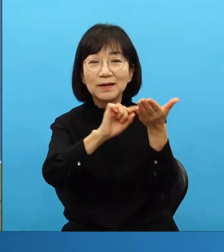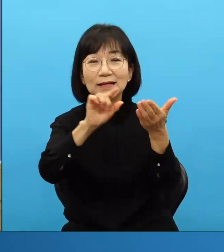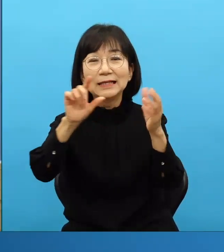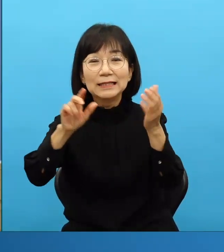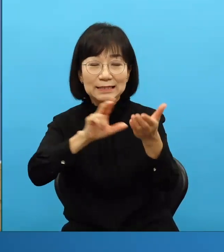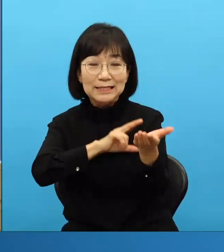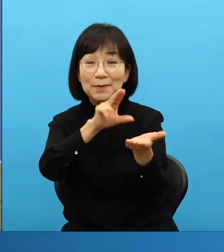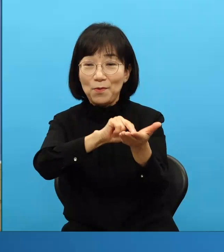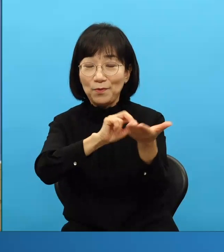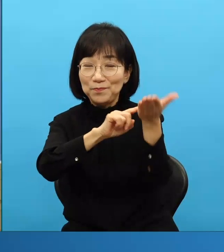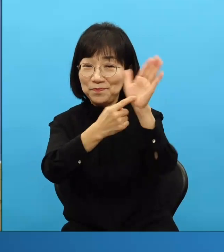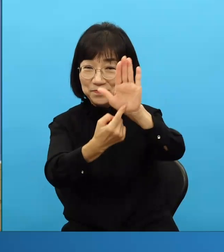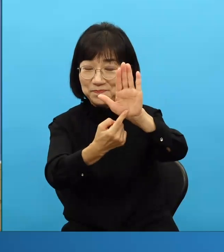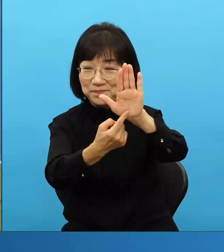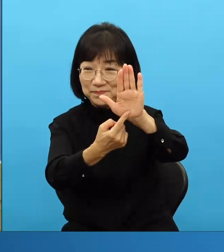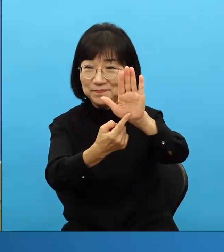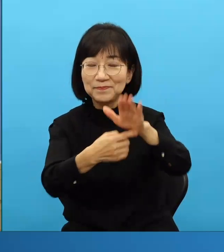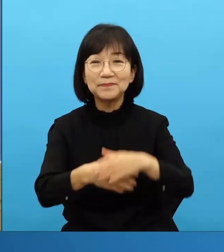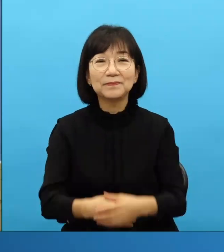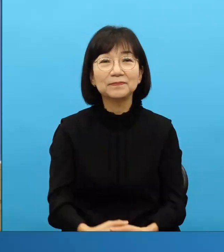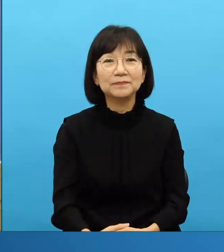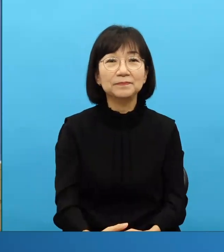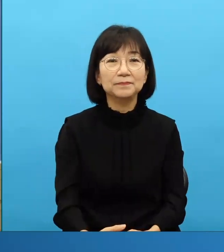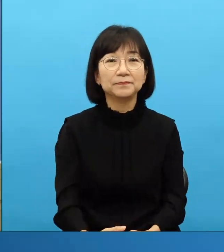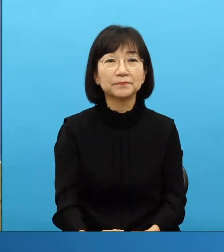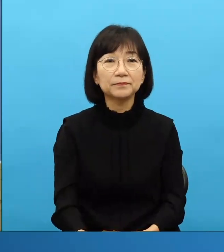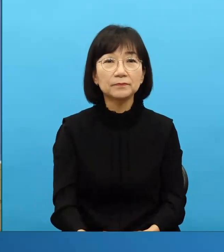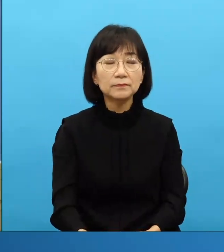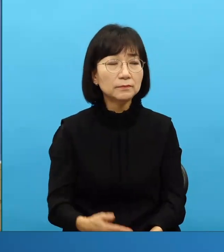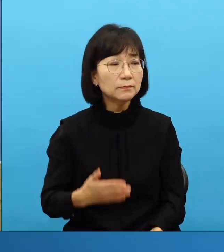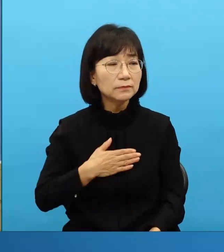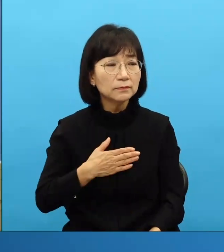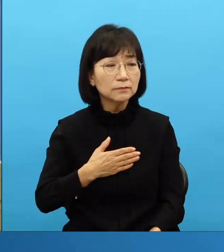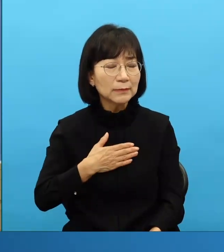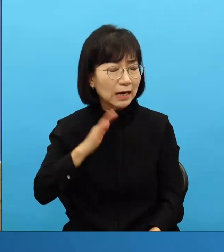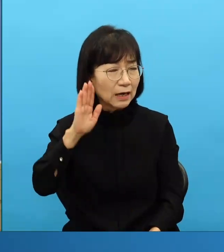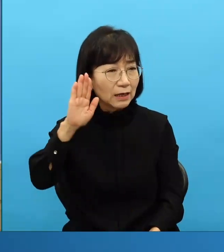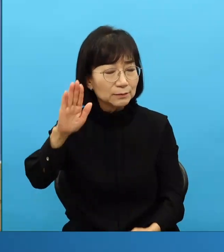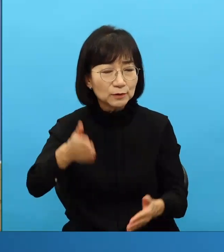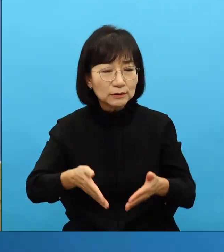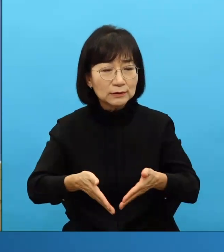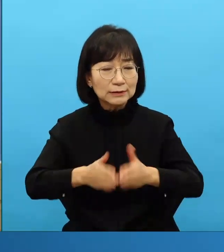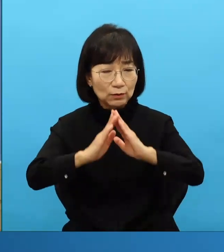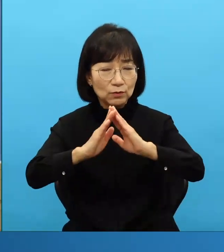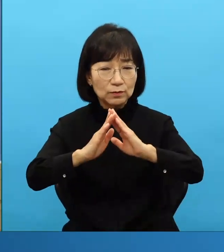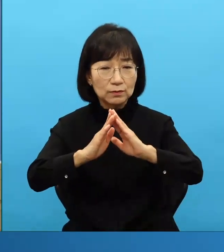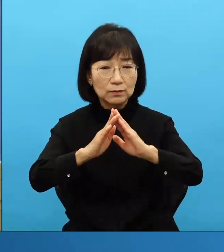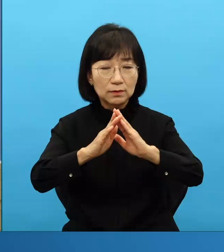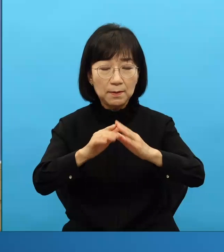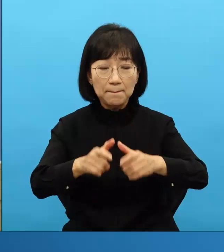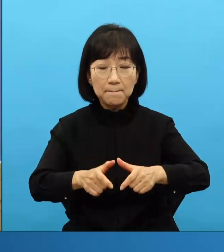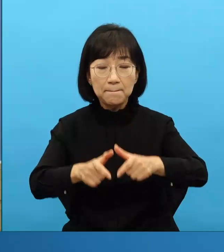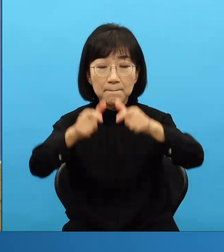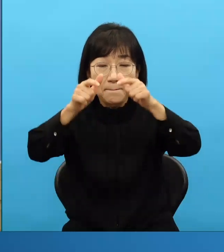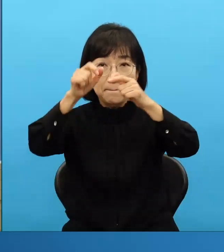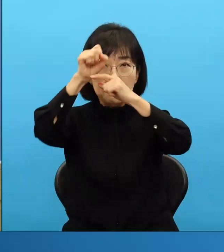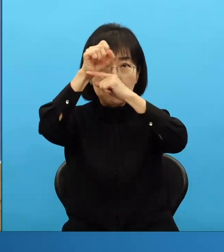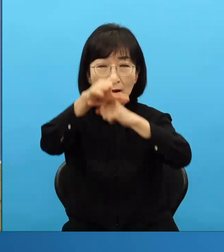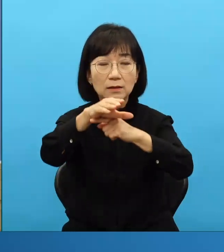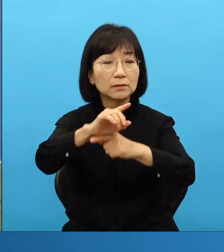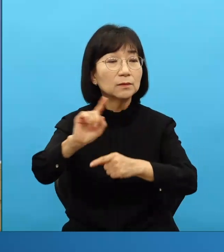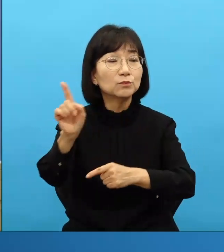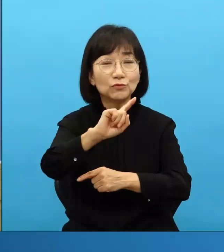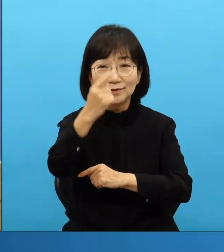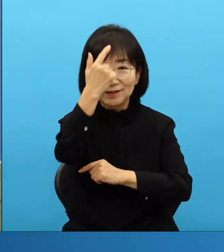자, passage 다른 today. 제목을 좀 드린다면 내가 세울 망대는 어떤 망대인가? Now another title might be, What is the partisan that I must raise up? 자,